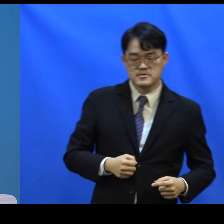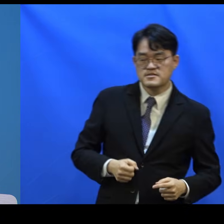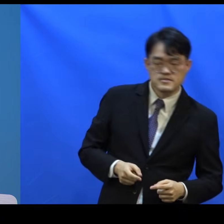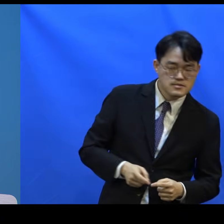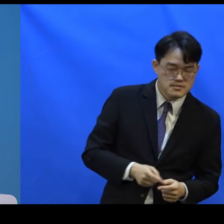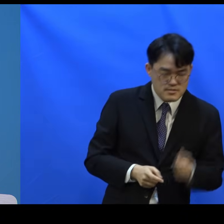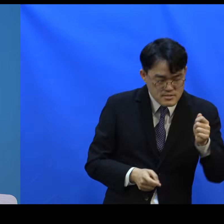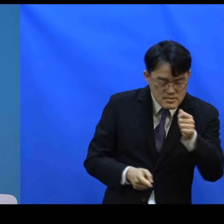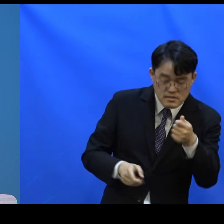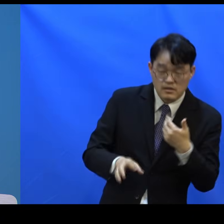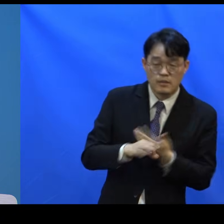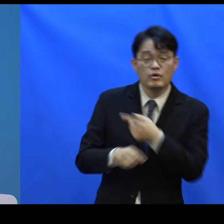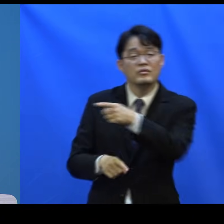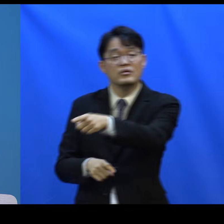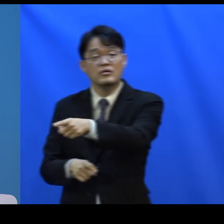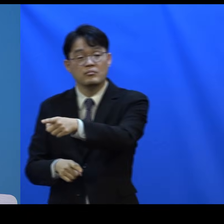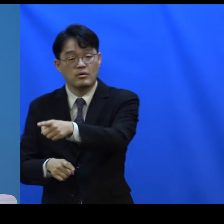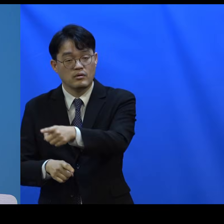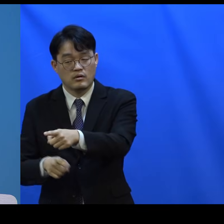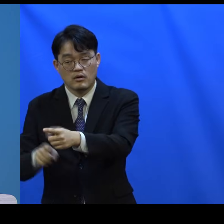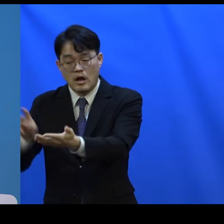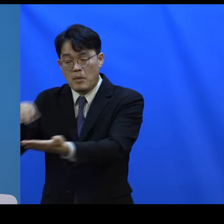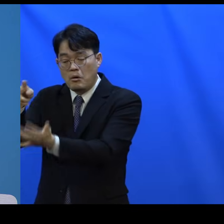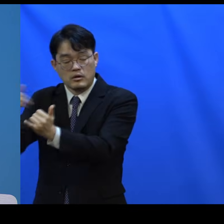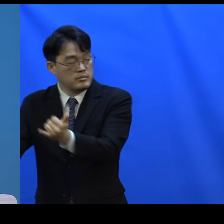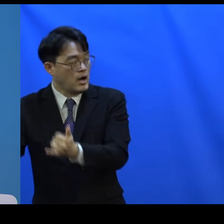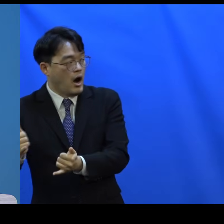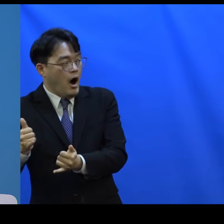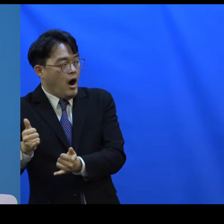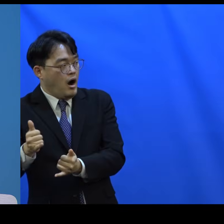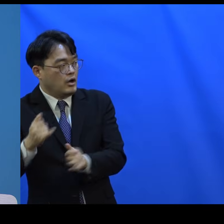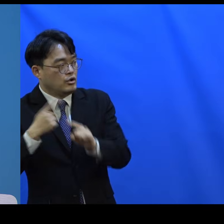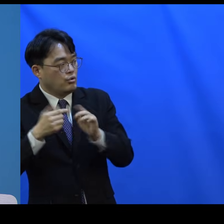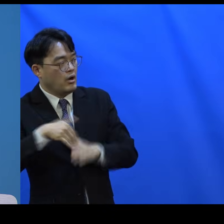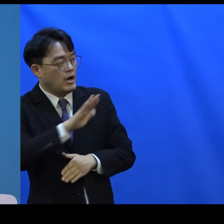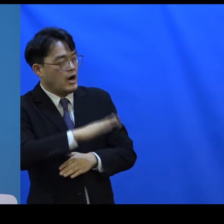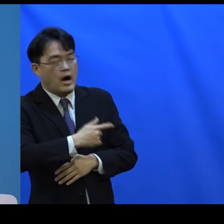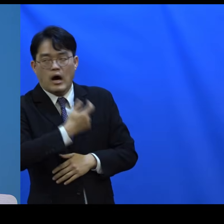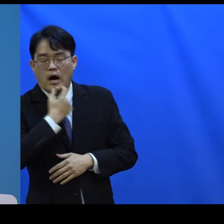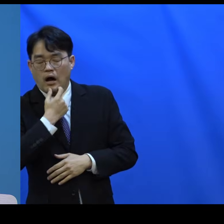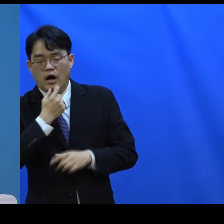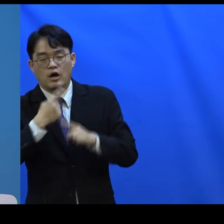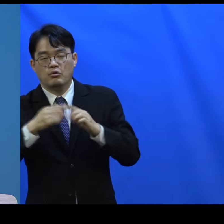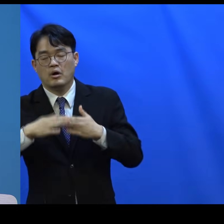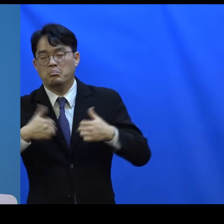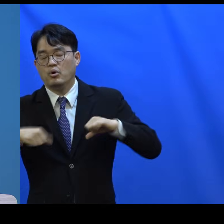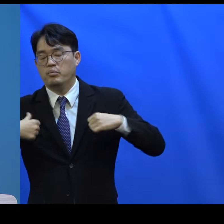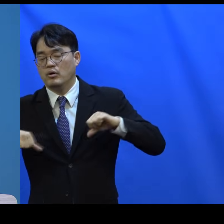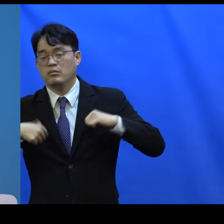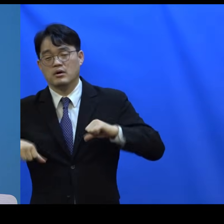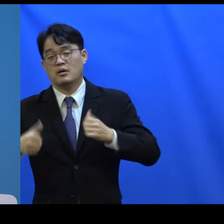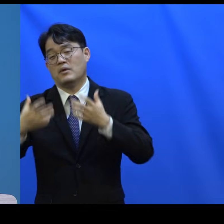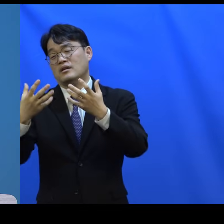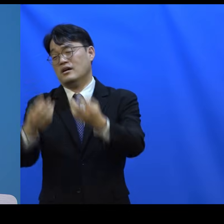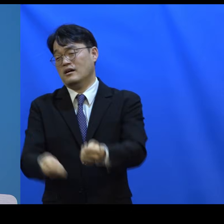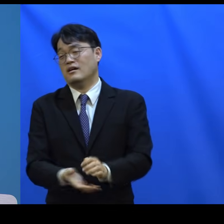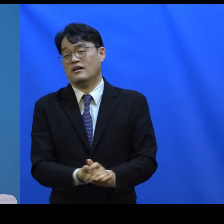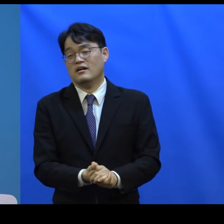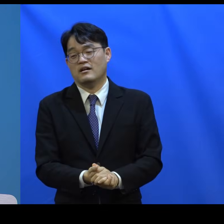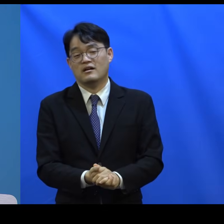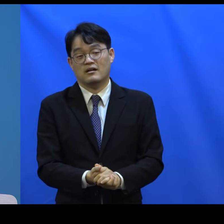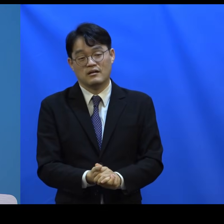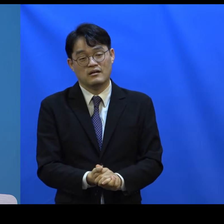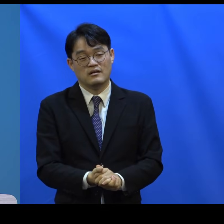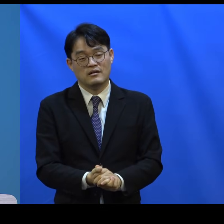막 이러면서. 그러니까 이 말도 안 되는 사람들이 와도 웰컴하는 분위기, 그죠? 그리고 여기 오면 누가